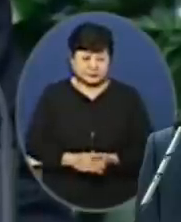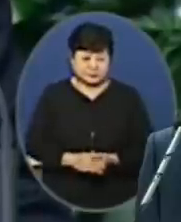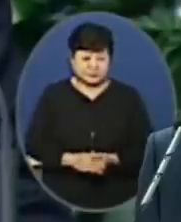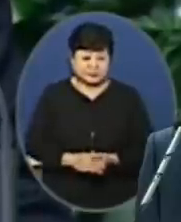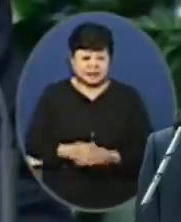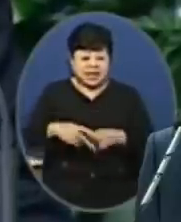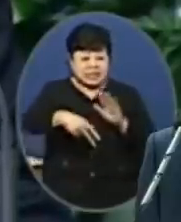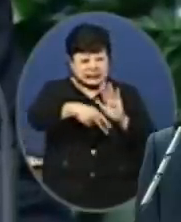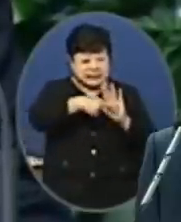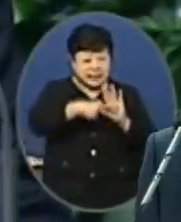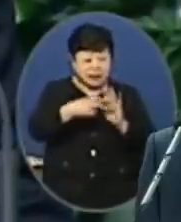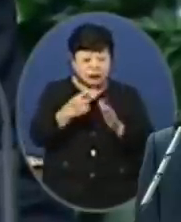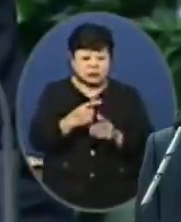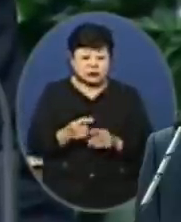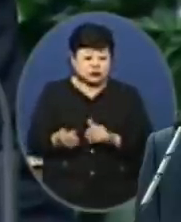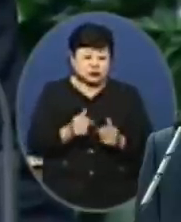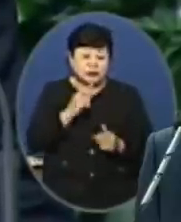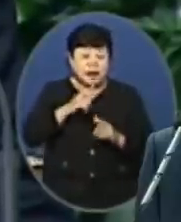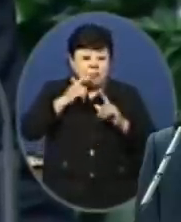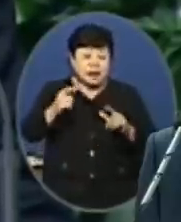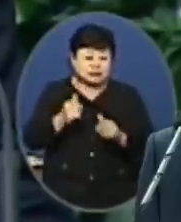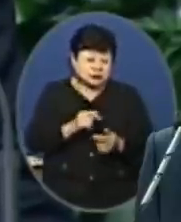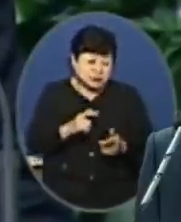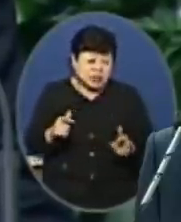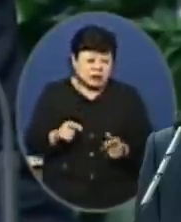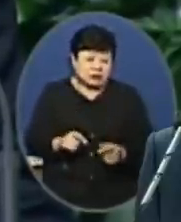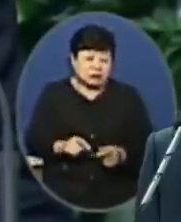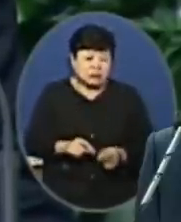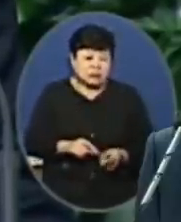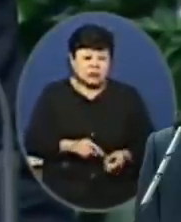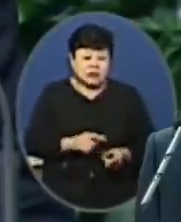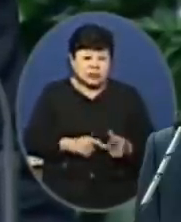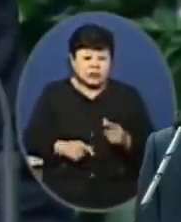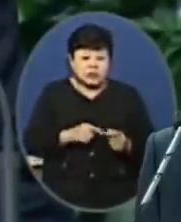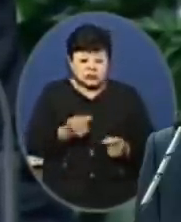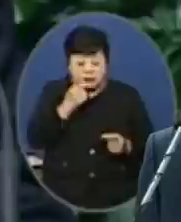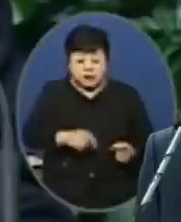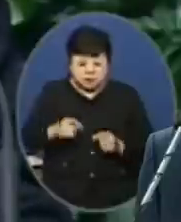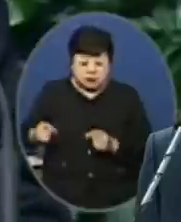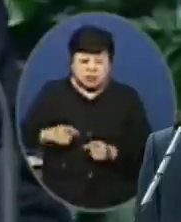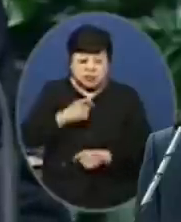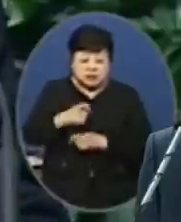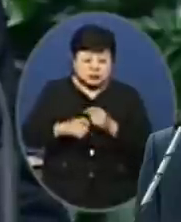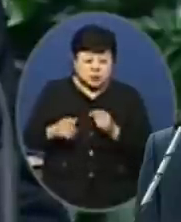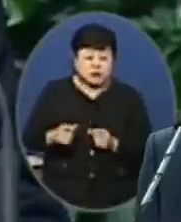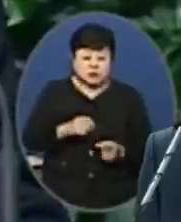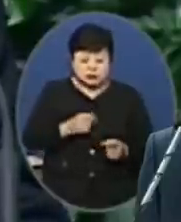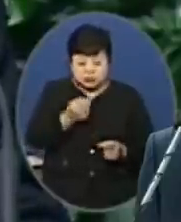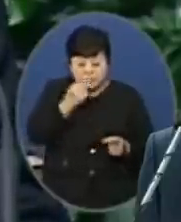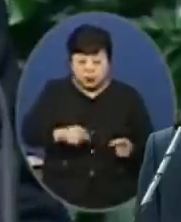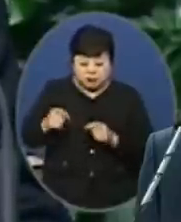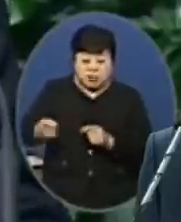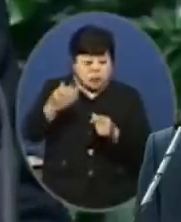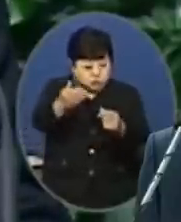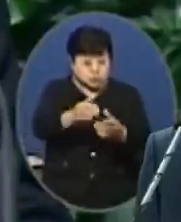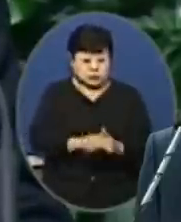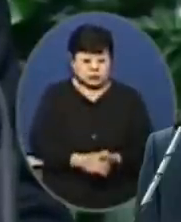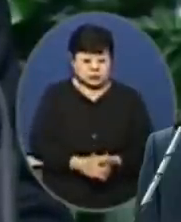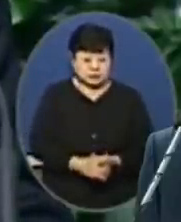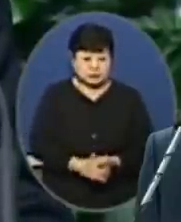이사야가 와서 죽을 것이라는 게, 내 죽지 말고 더 살게 해달라고 기도하니까 하나님이 15년 동안 너의 생명을 연장해 주겠다고 말한